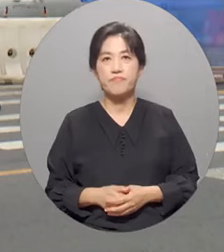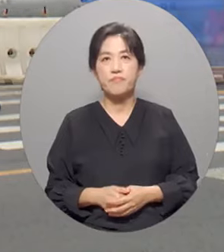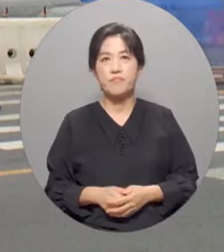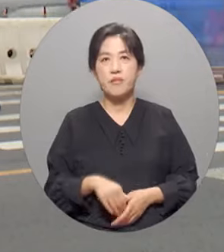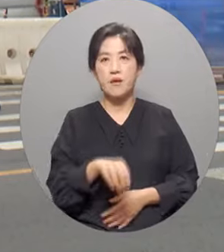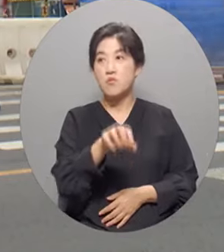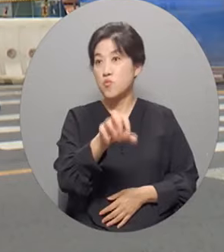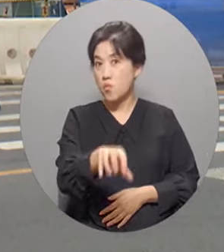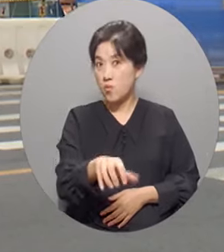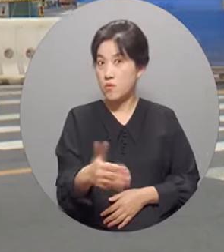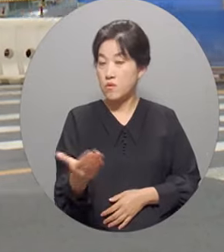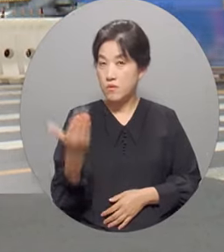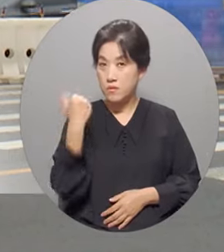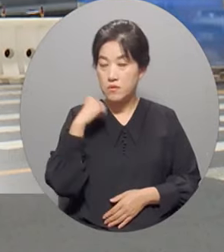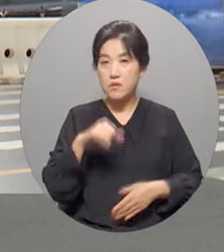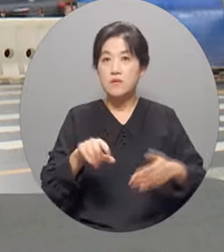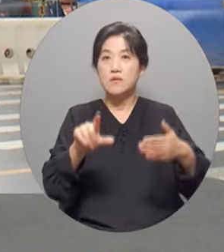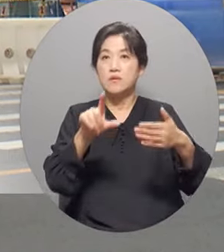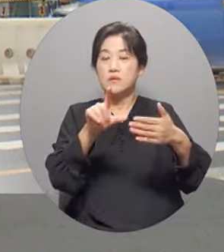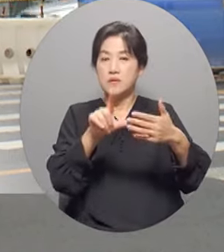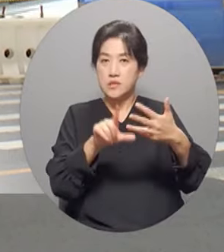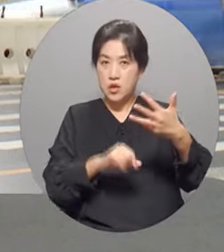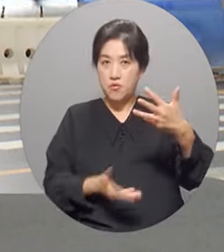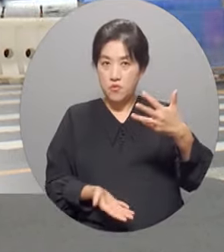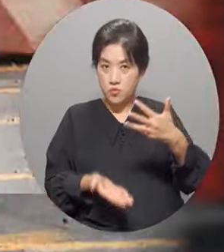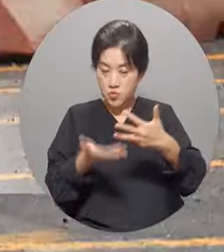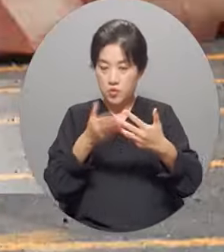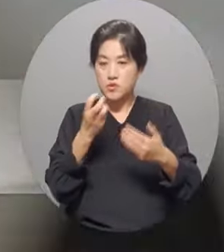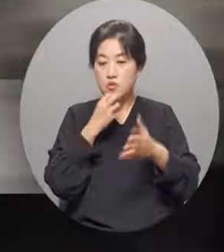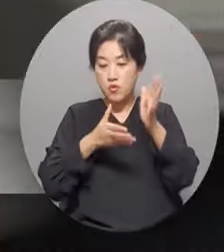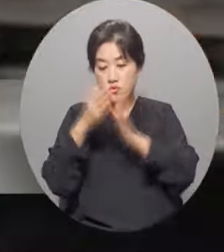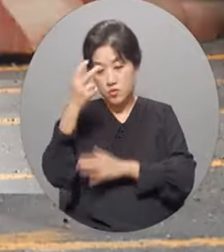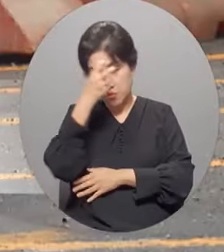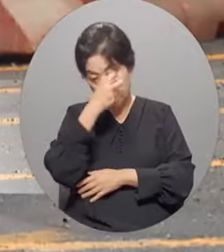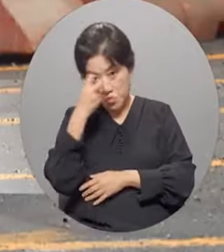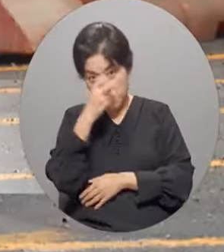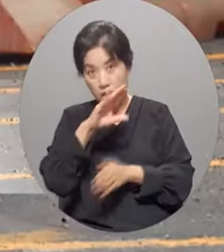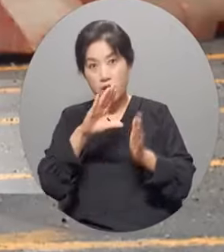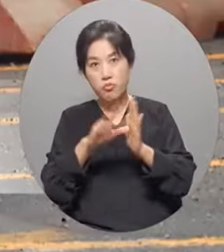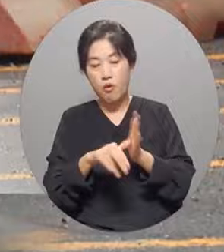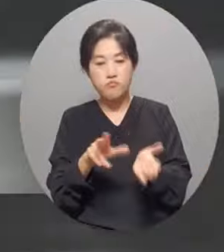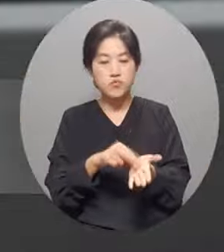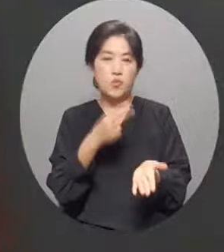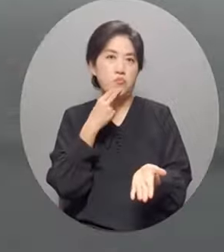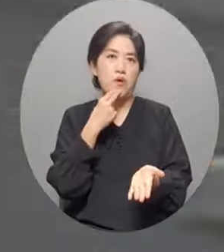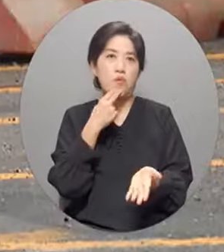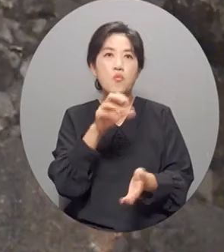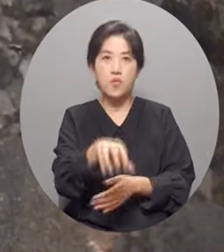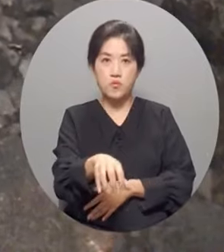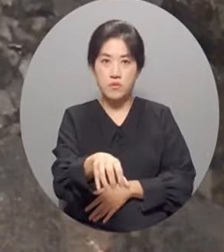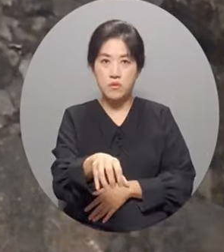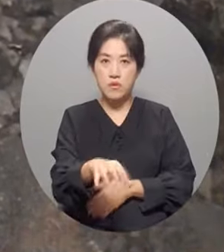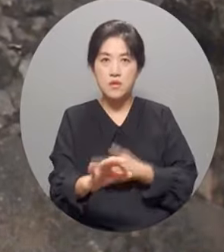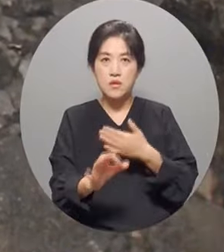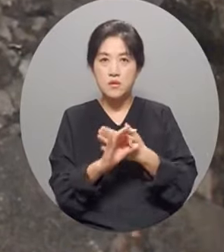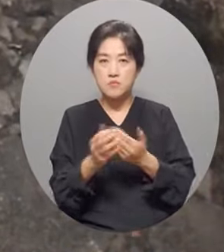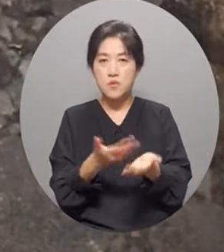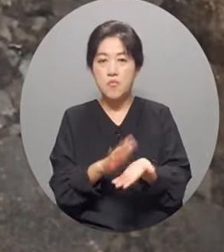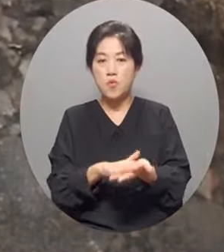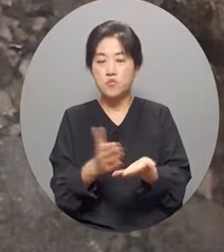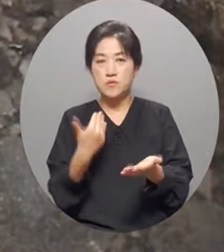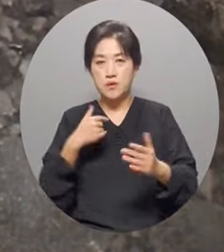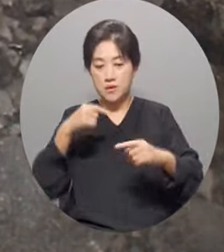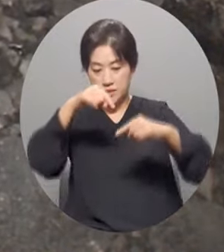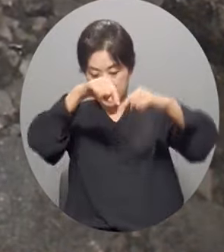지역은 지난 달 초 서울시가 진행한 조사에서 문제가 없는 걸로 확인한 곳입니다 임시 복구전 지하